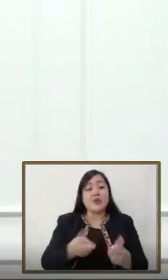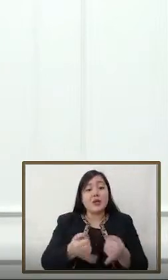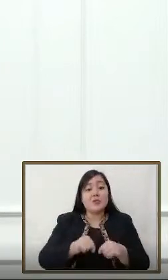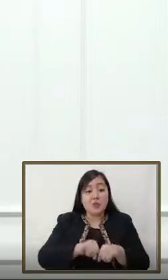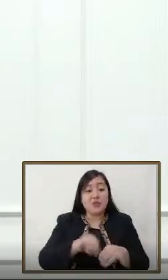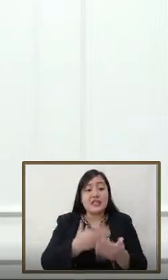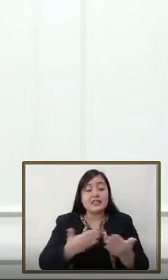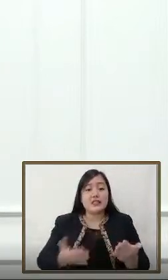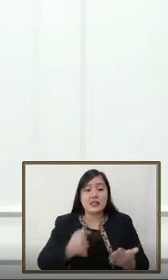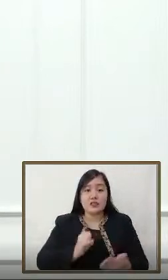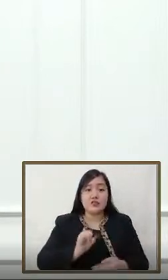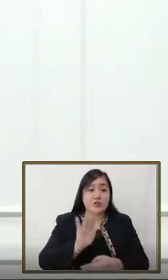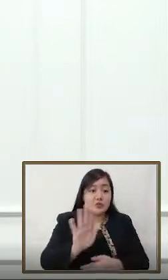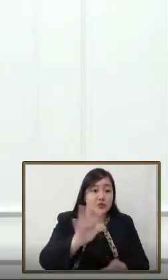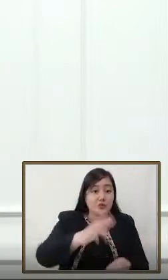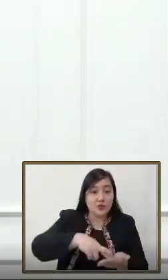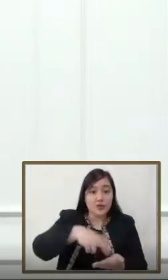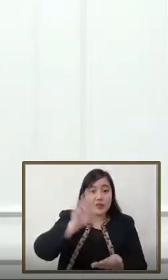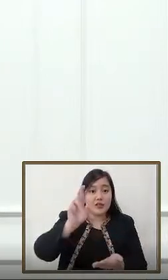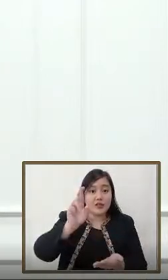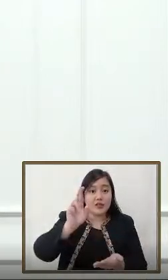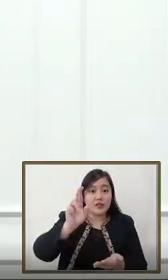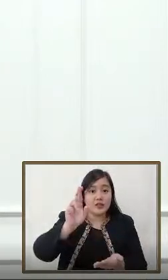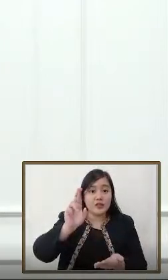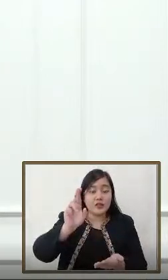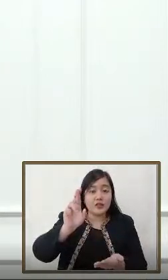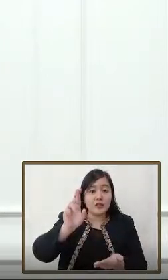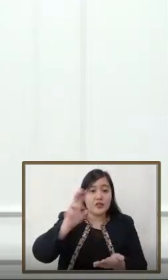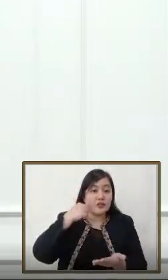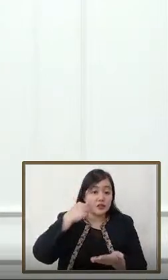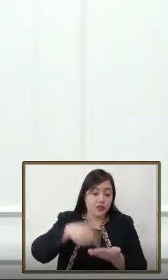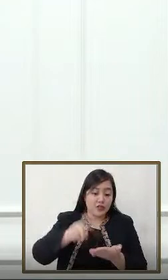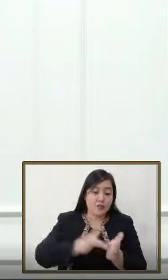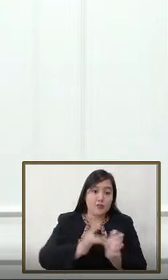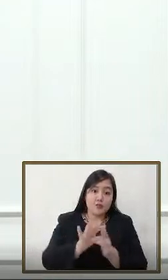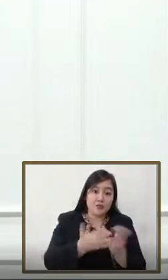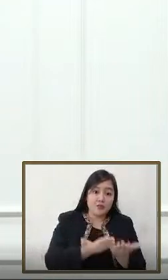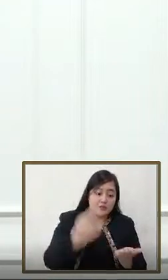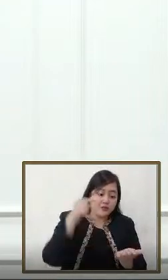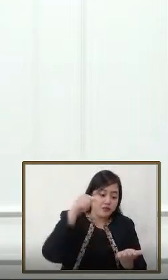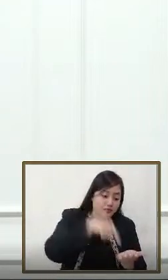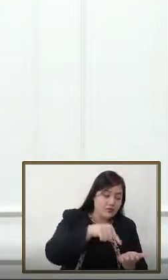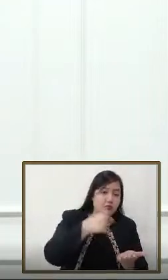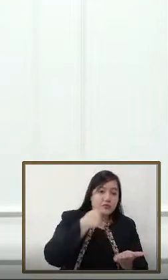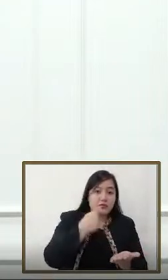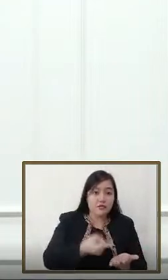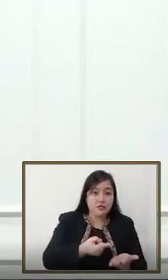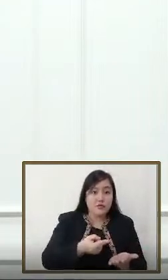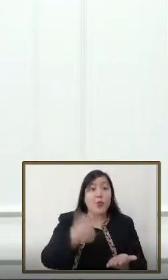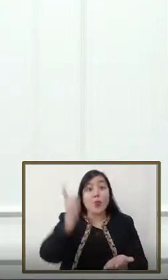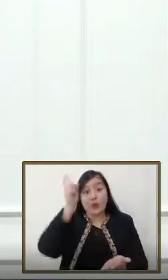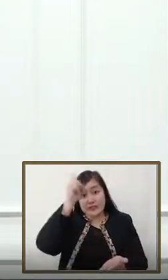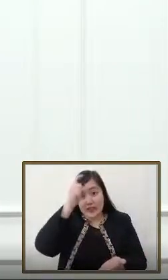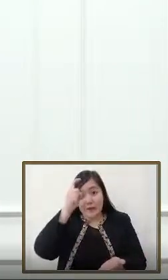niya, katalinuha, wisdom is the principal thing. Therefore, get wisdom.